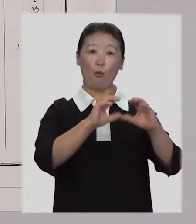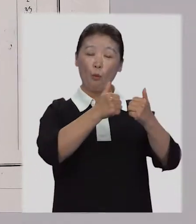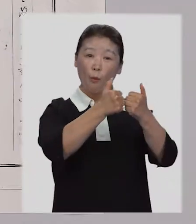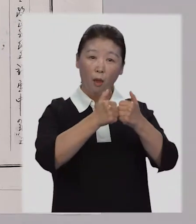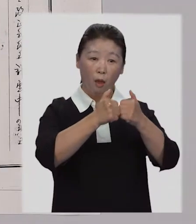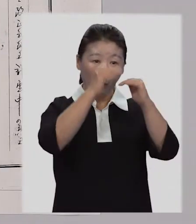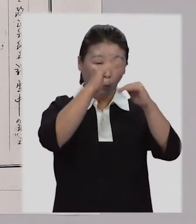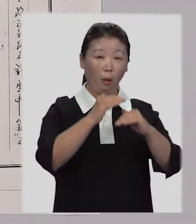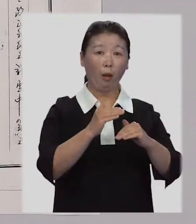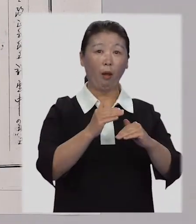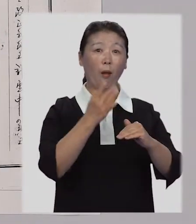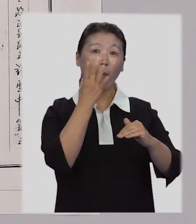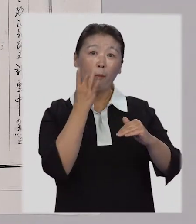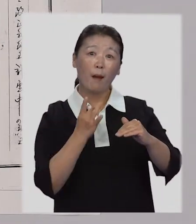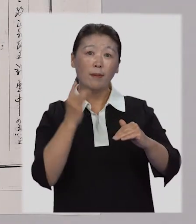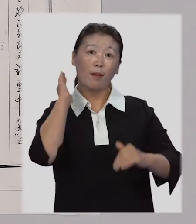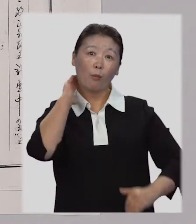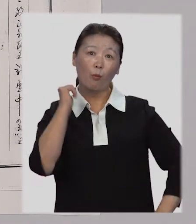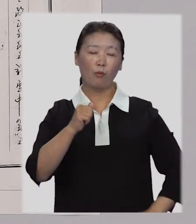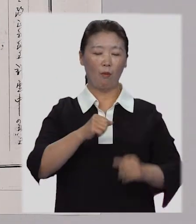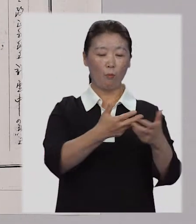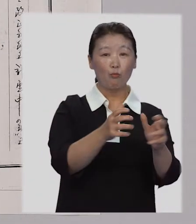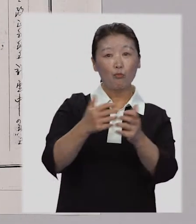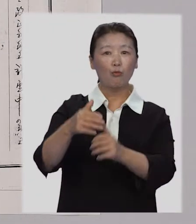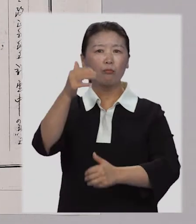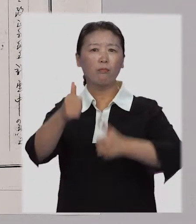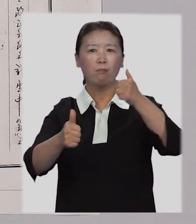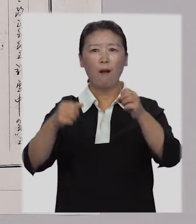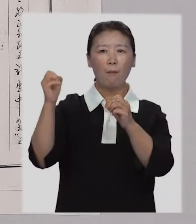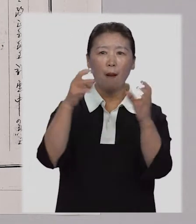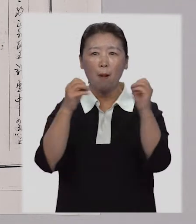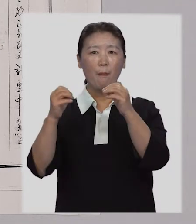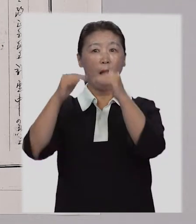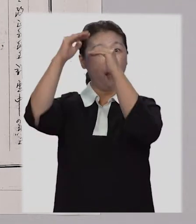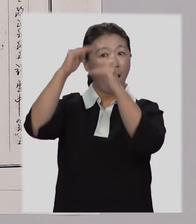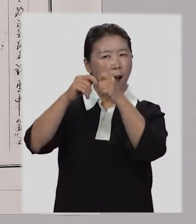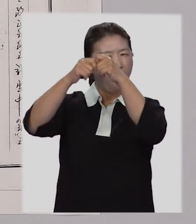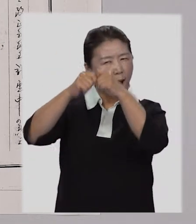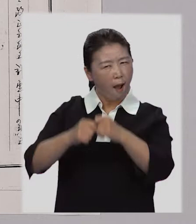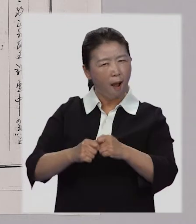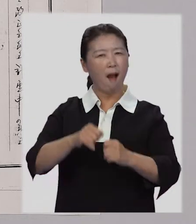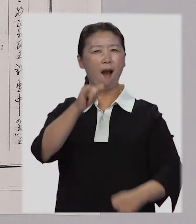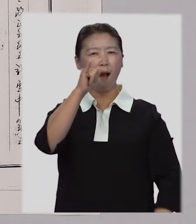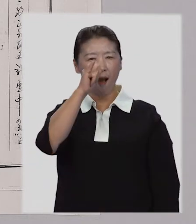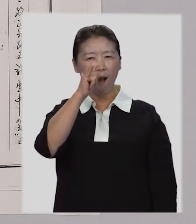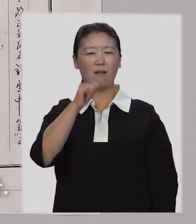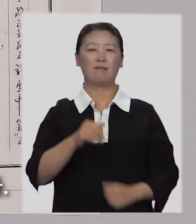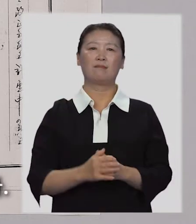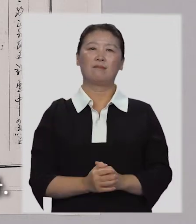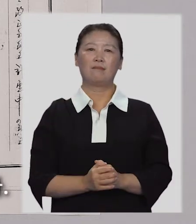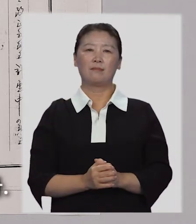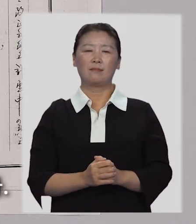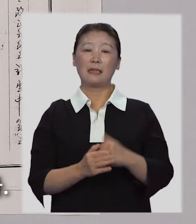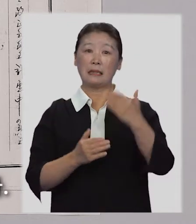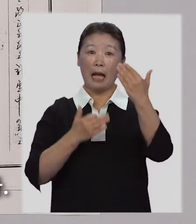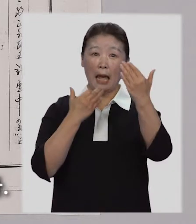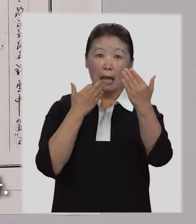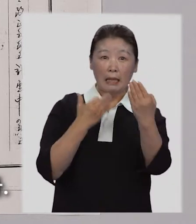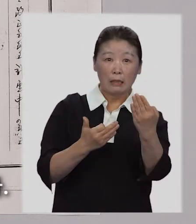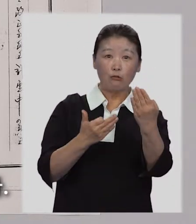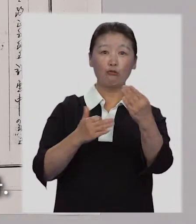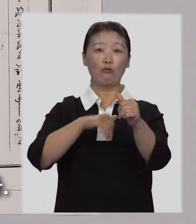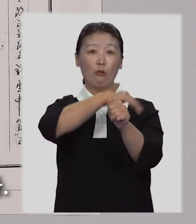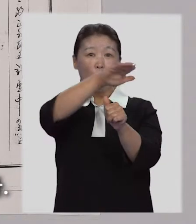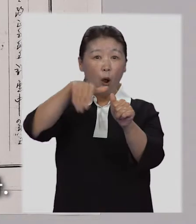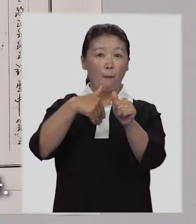국무회의록에는 담겨있지 않은 대통령과 각부 장관들의 발언 내용이 아주 자세히 담겨 있어 4.19 혁명 직전